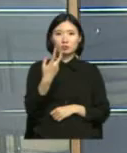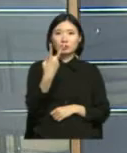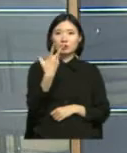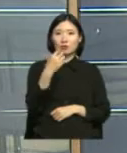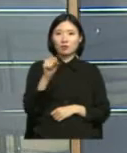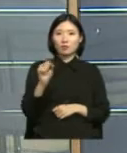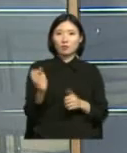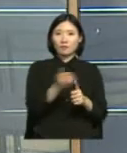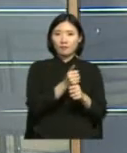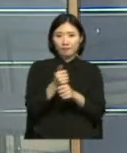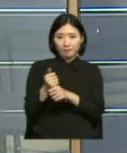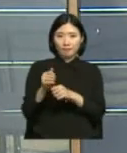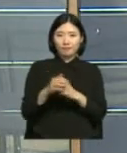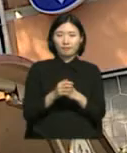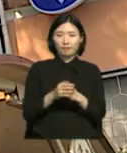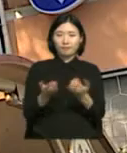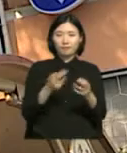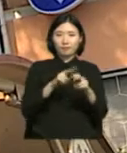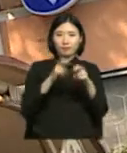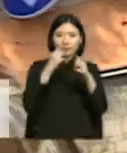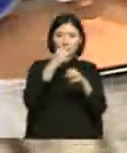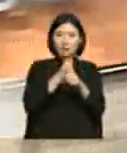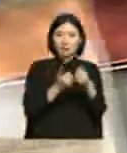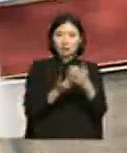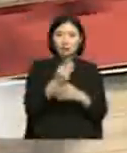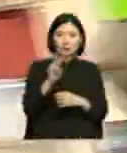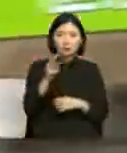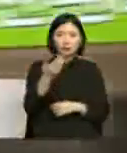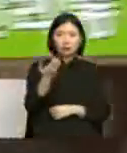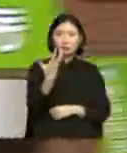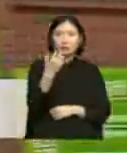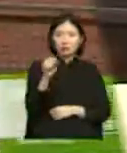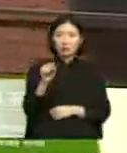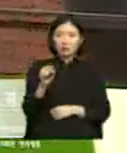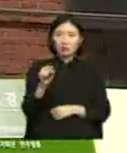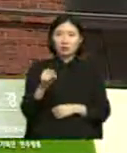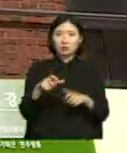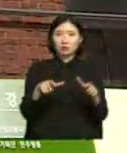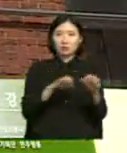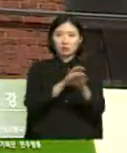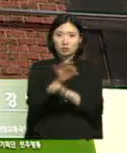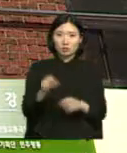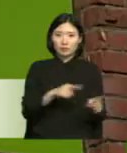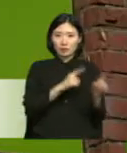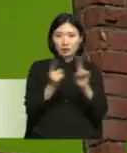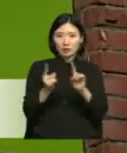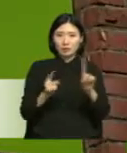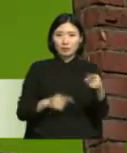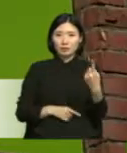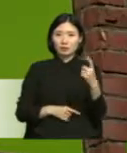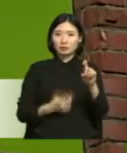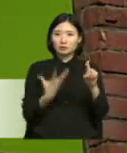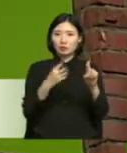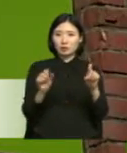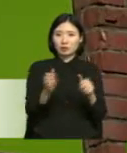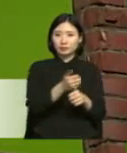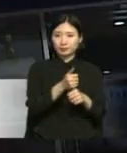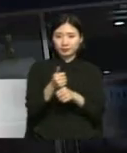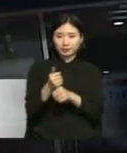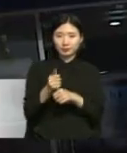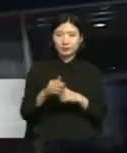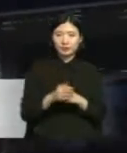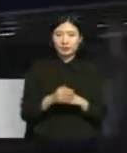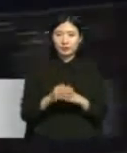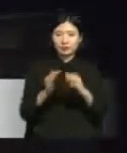원을 편성했습니다. 또 일자리 창출에 395억 원, 지역경제 활성화에 110억 원을 편성했습니다.